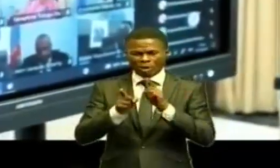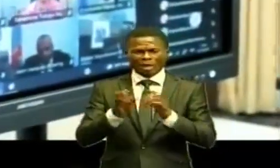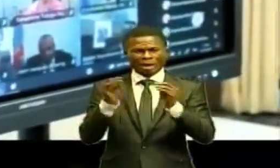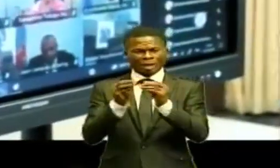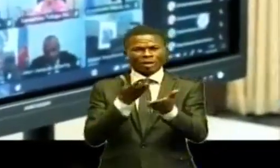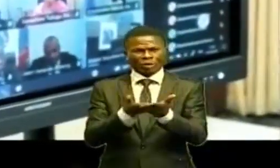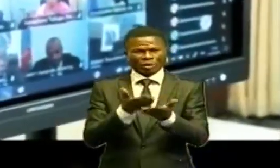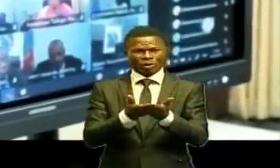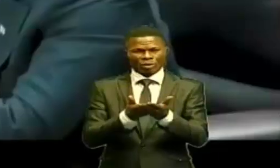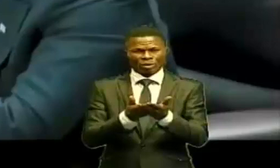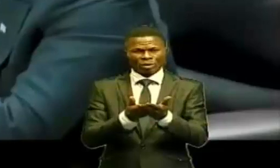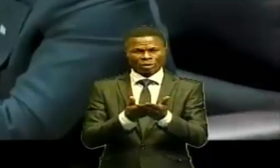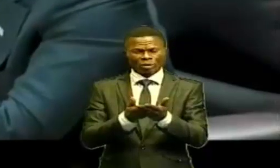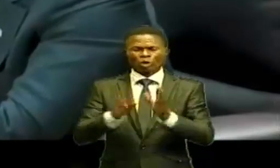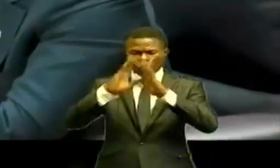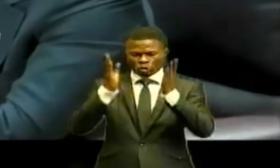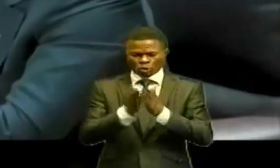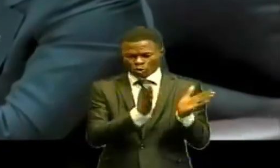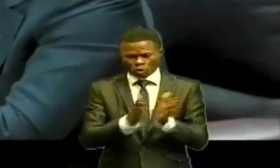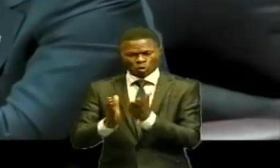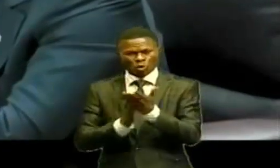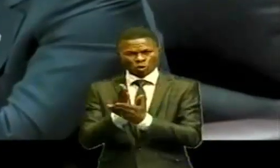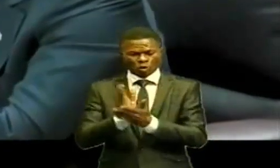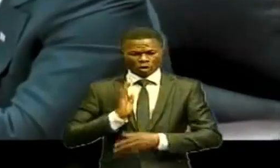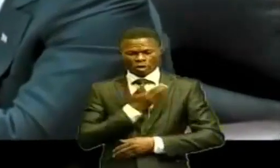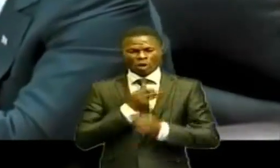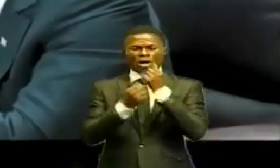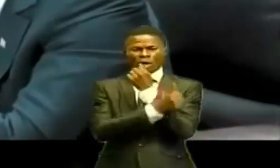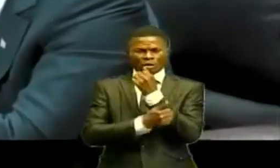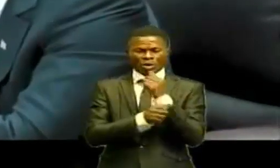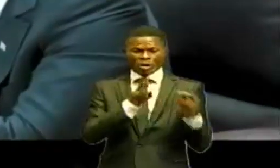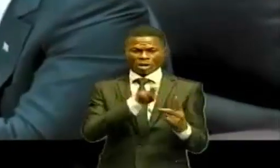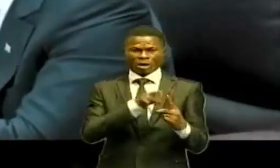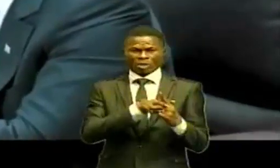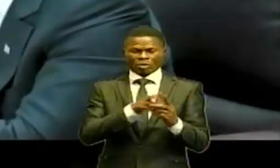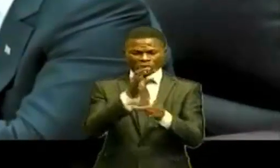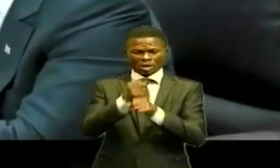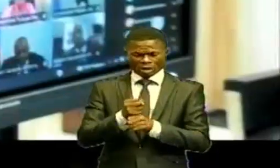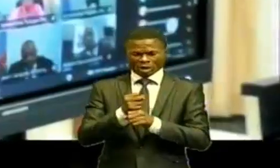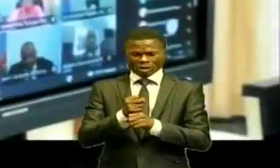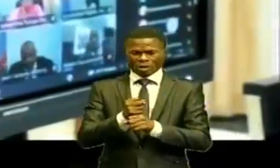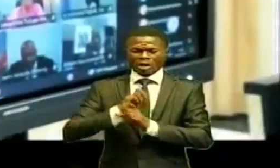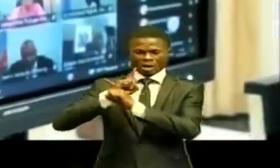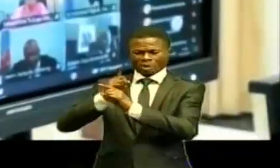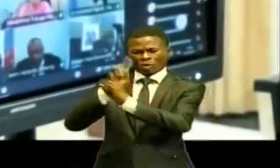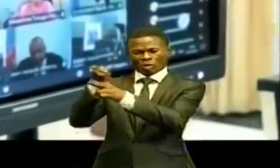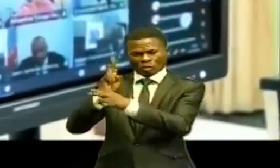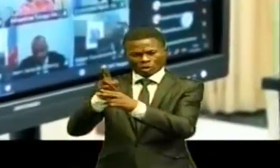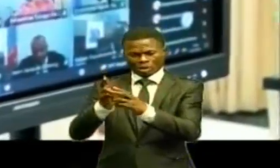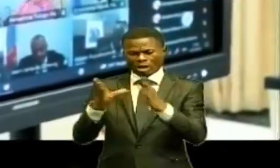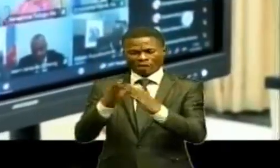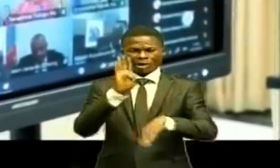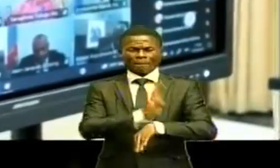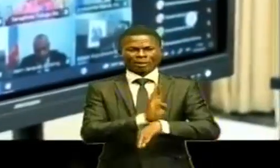session à prendre toutes les diligences afin que notre pays préserve ses acquis et consolide ses rapports avec ses pays